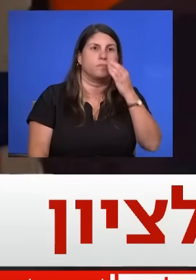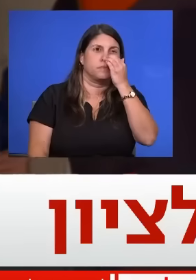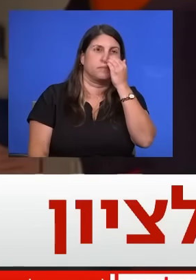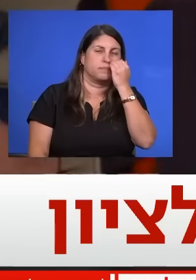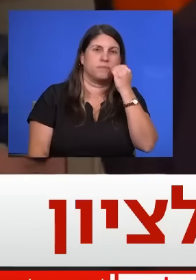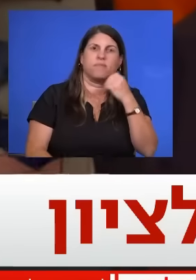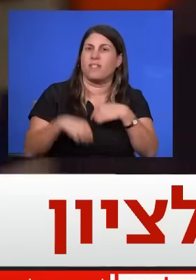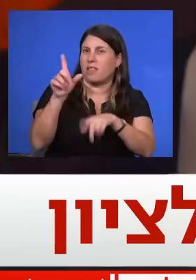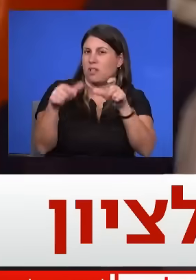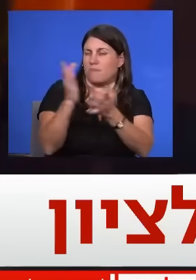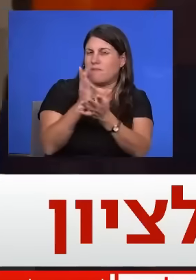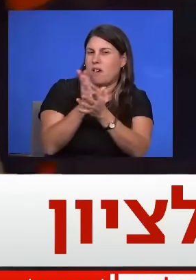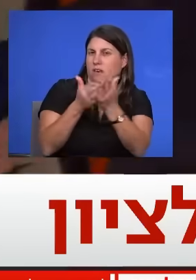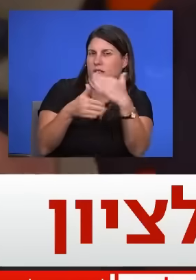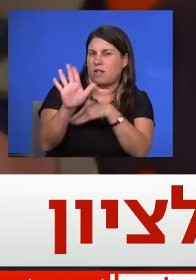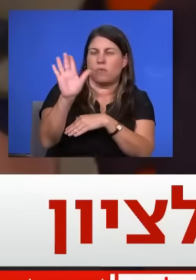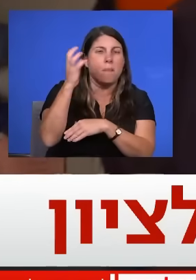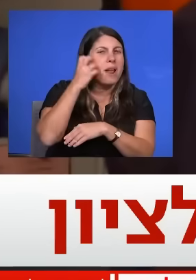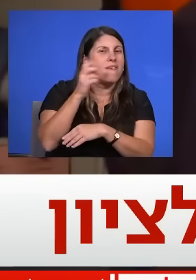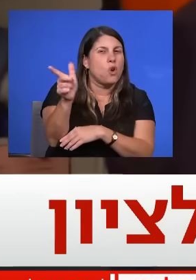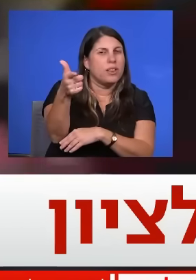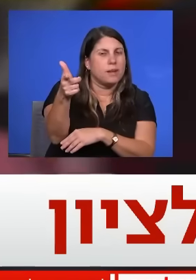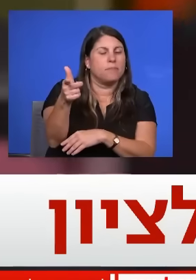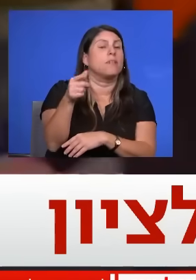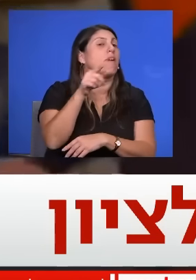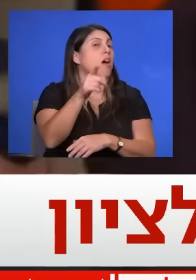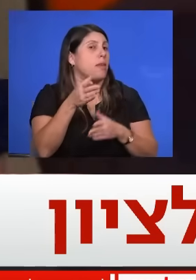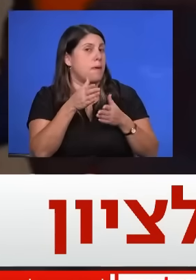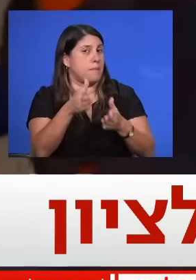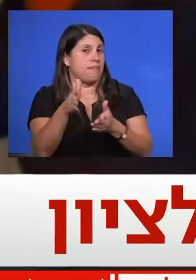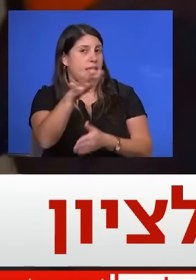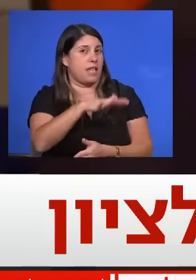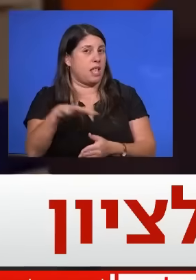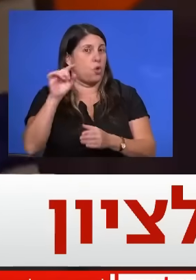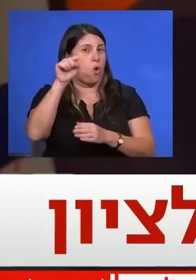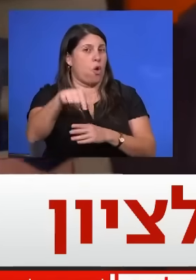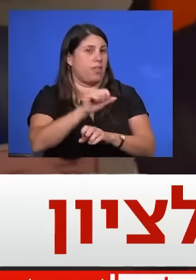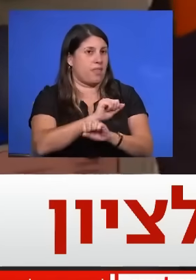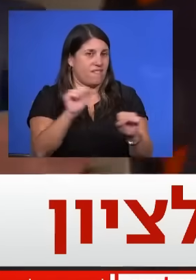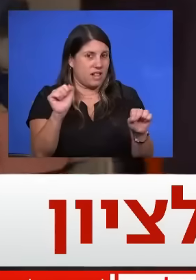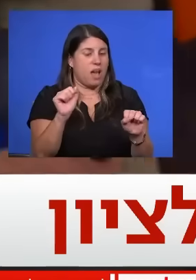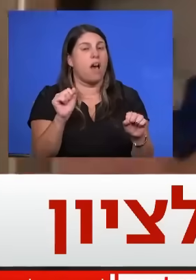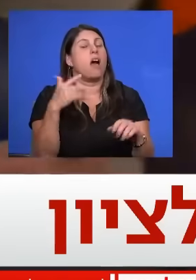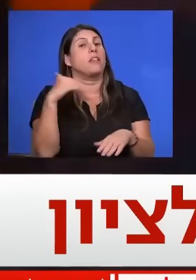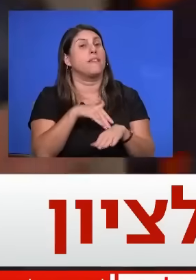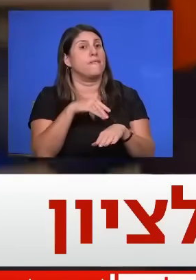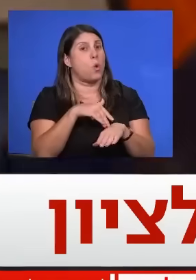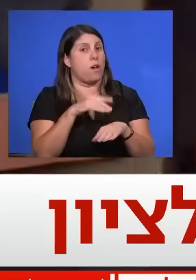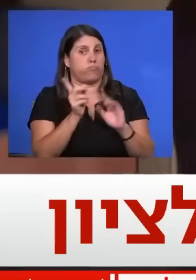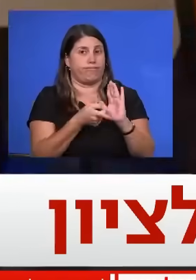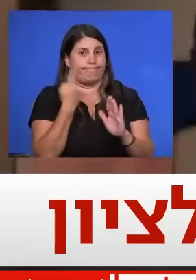הפלאפונים. אתם בדרך לזירת הנפילה, כאמור, דיווח ראשוני על פגיעה